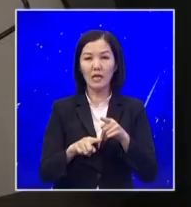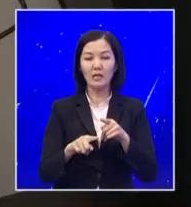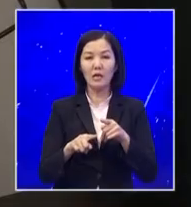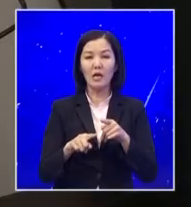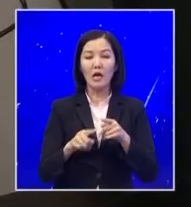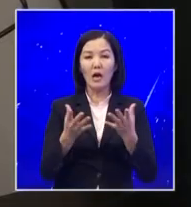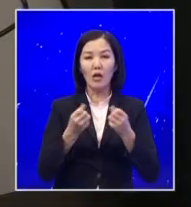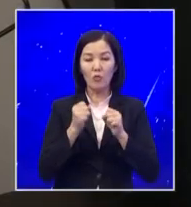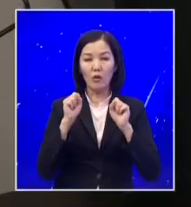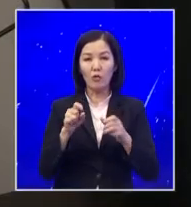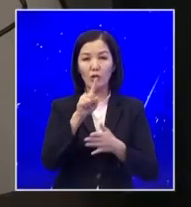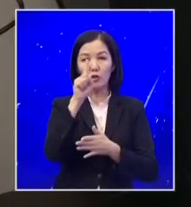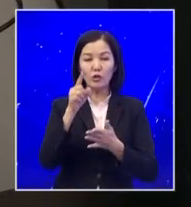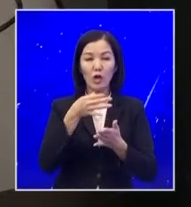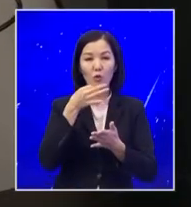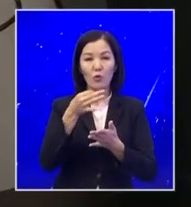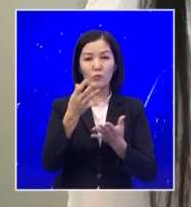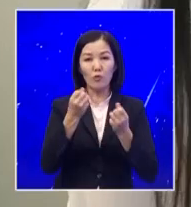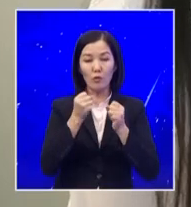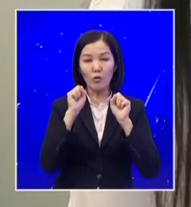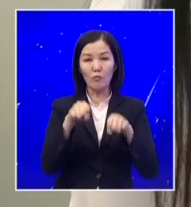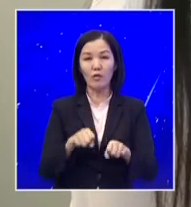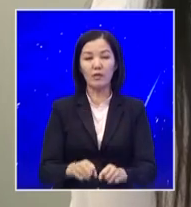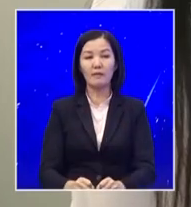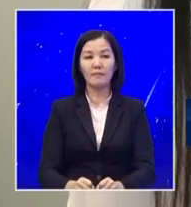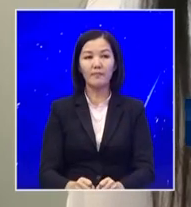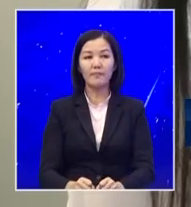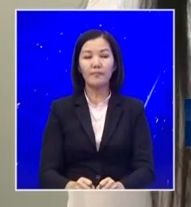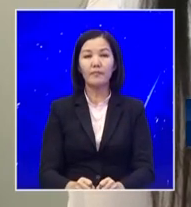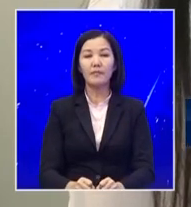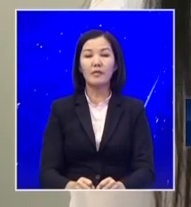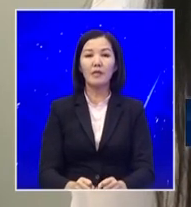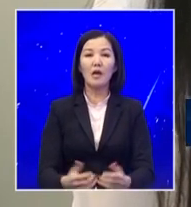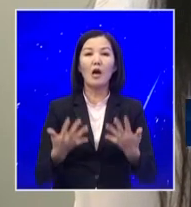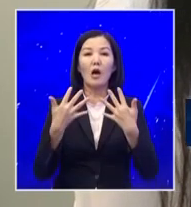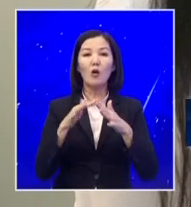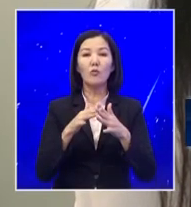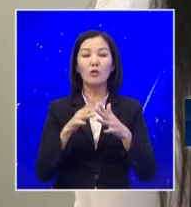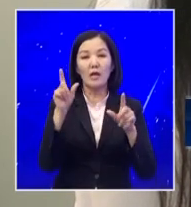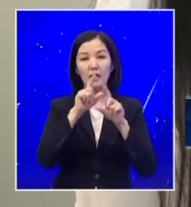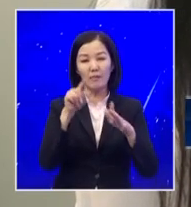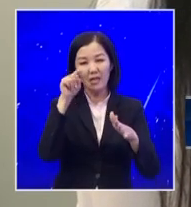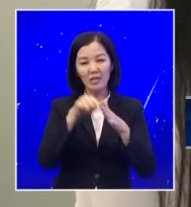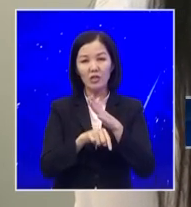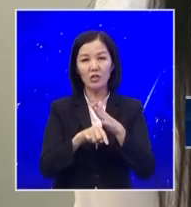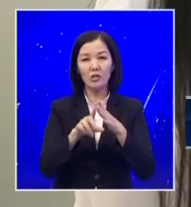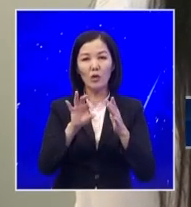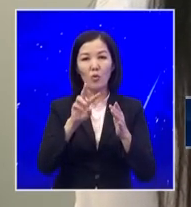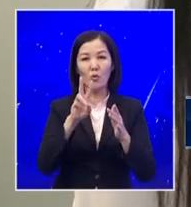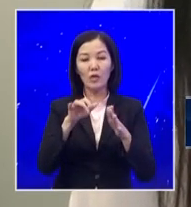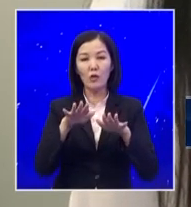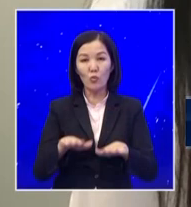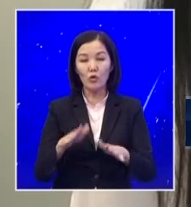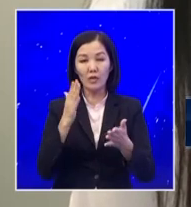қойып, құзырлы басшыдан жауап ала алады. Ауданға келмей-ақ, ауылдық округте ғимаратта орналасқан онлайн қабылдау пункттері